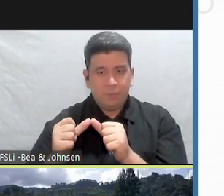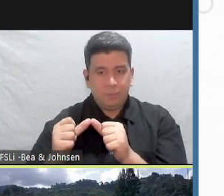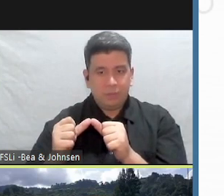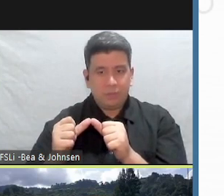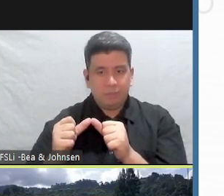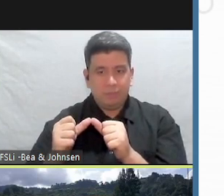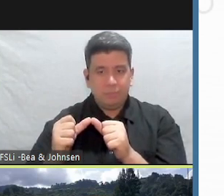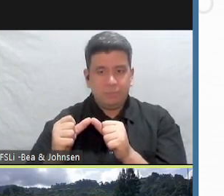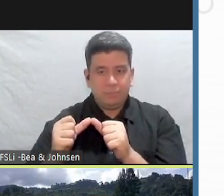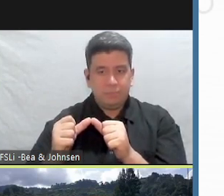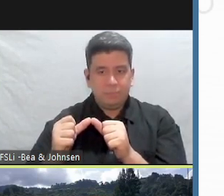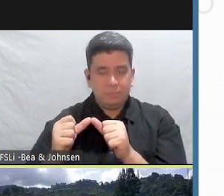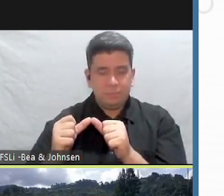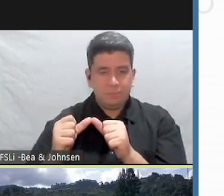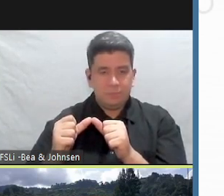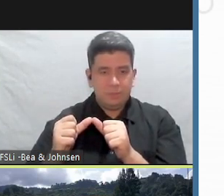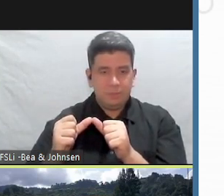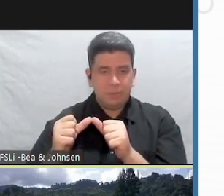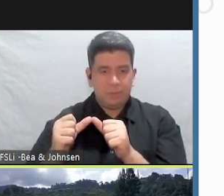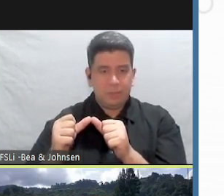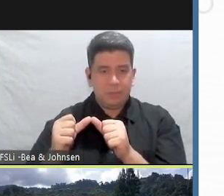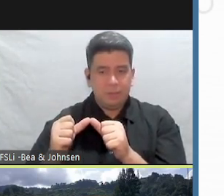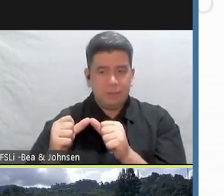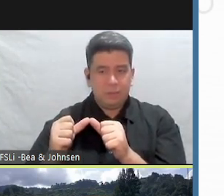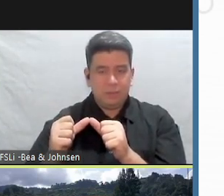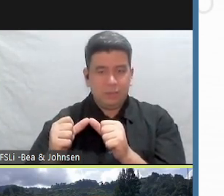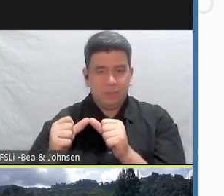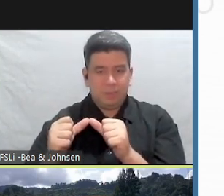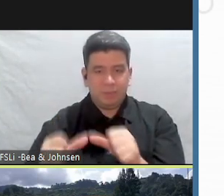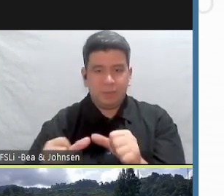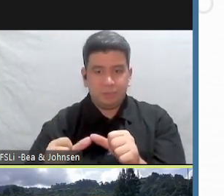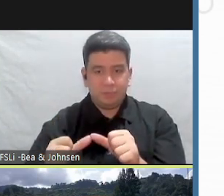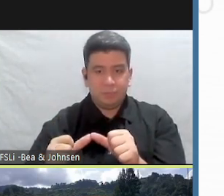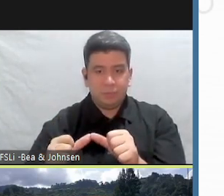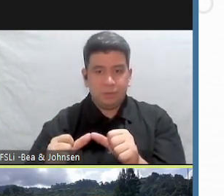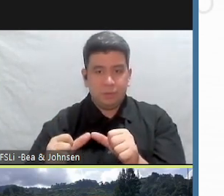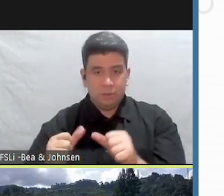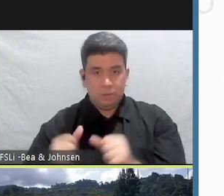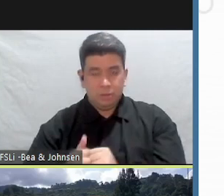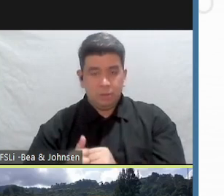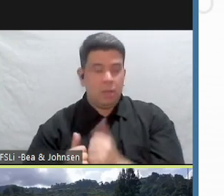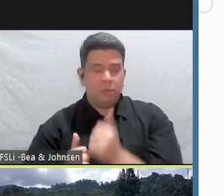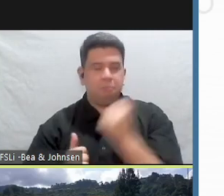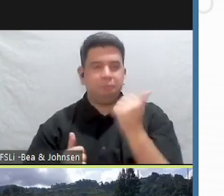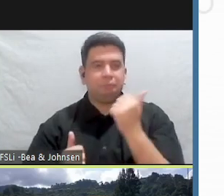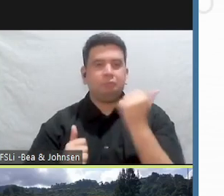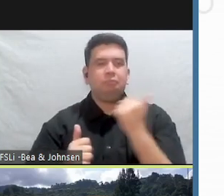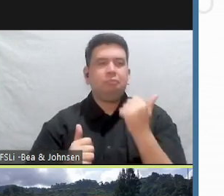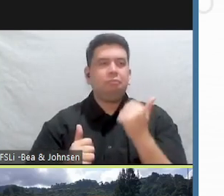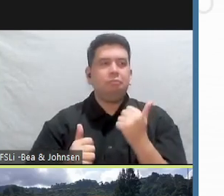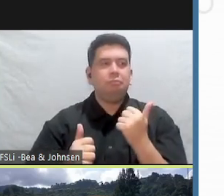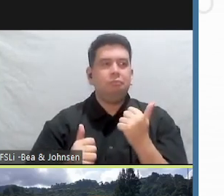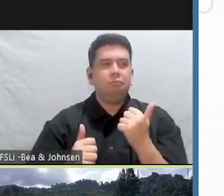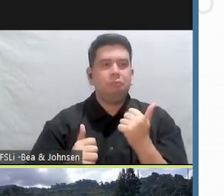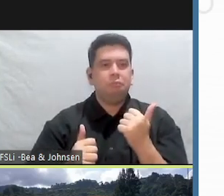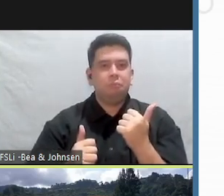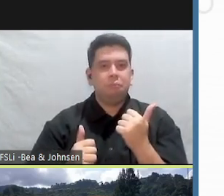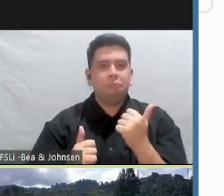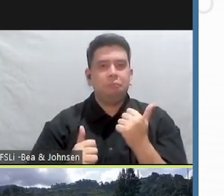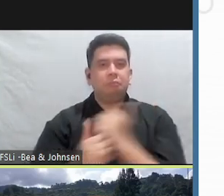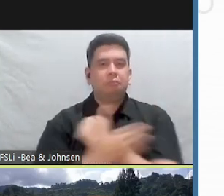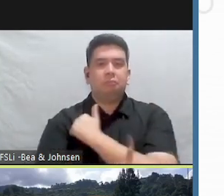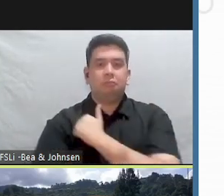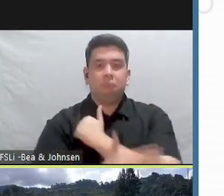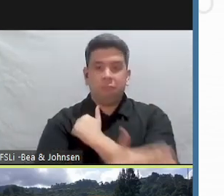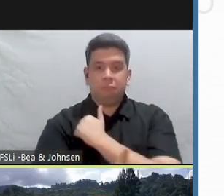performance, ano? At dapat matuto ang mga leader natin sa ibang bansa, no? Kagaya ng Vietnam, nung umalis na yung